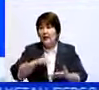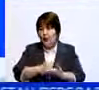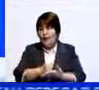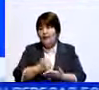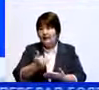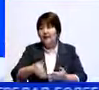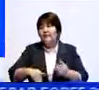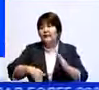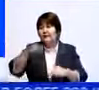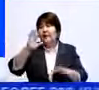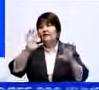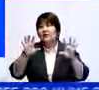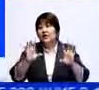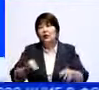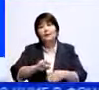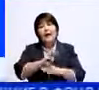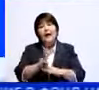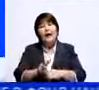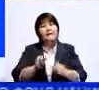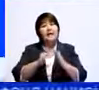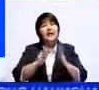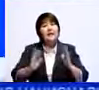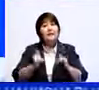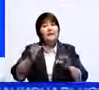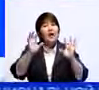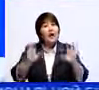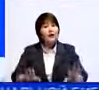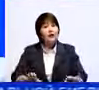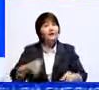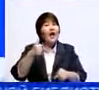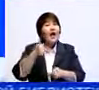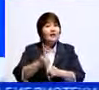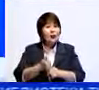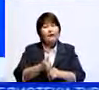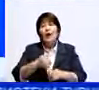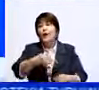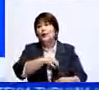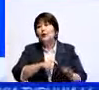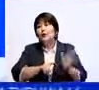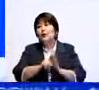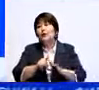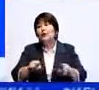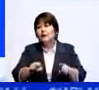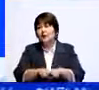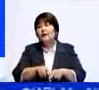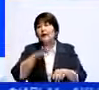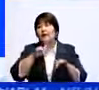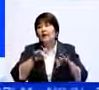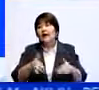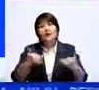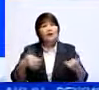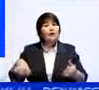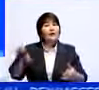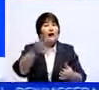утверждают верховенство закона, обеспечивают неприкосновенность конституционных основ. Юстиция идет в ногу со временем. Сегодня